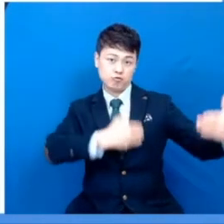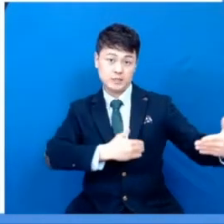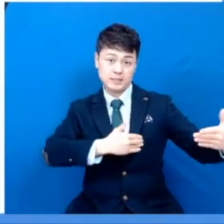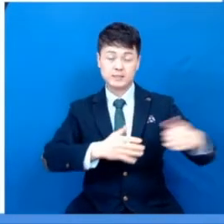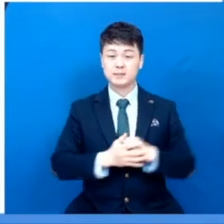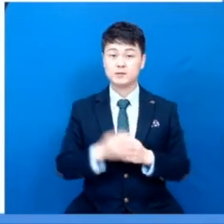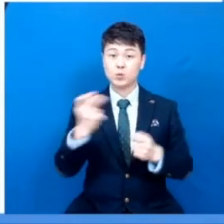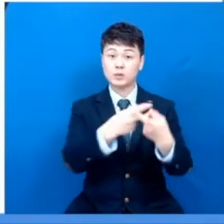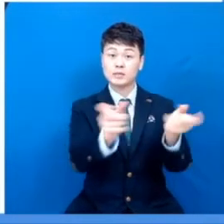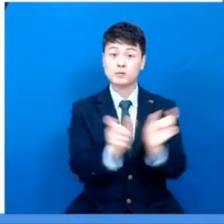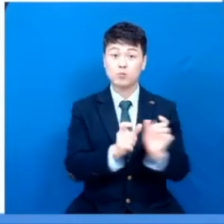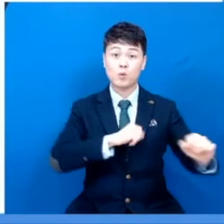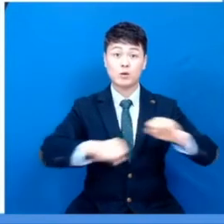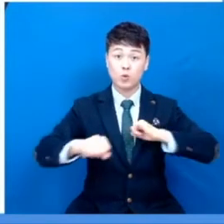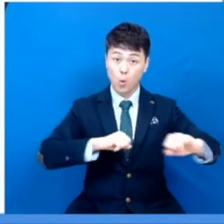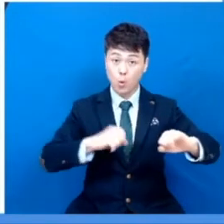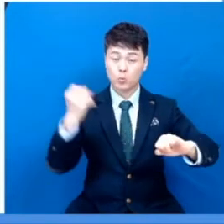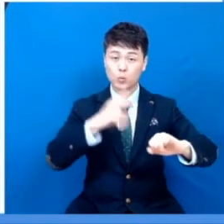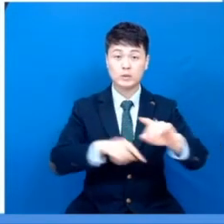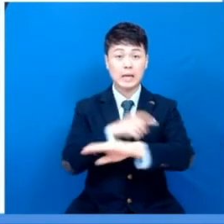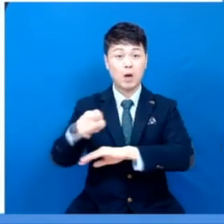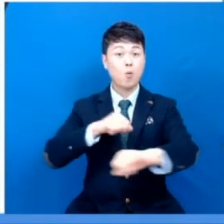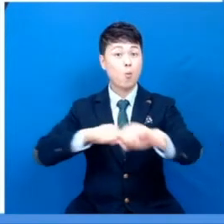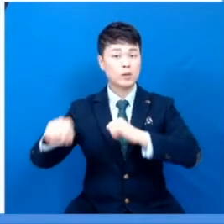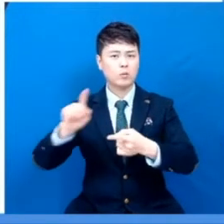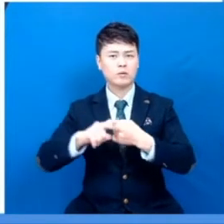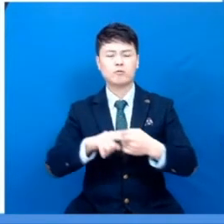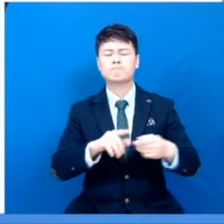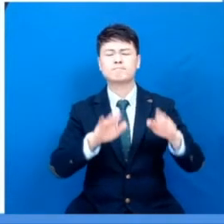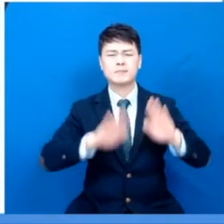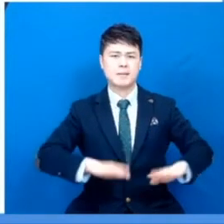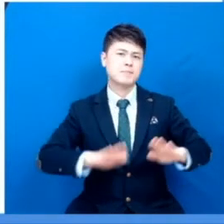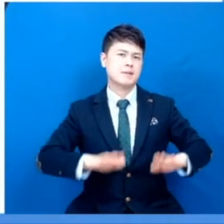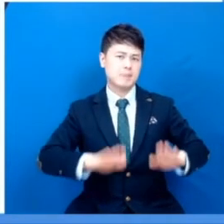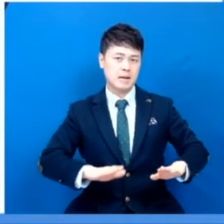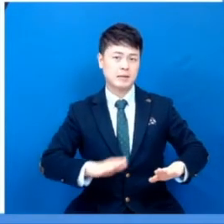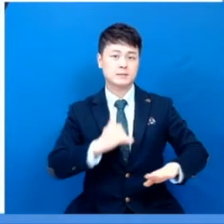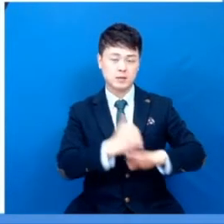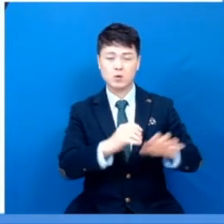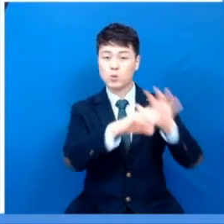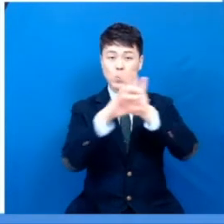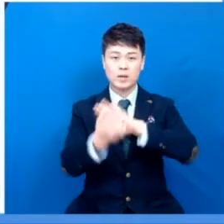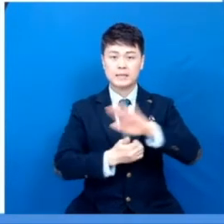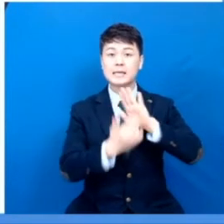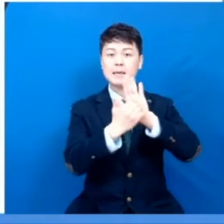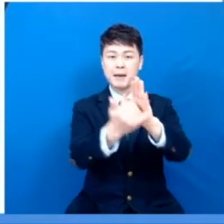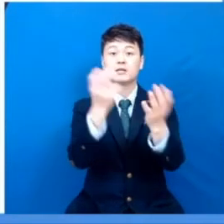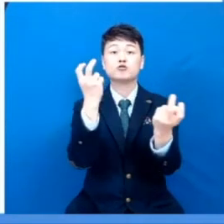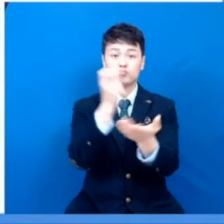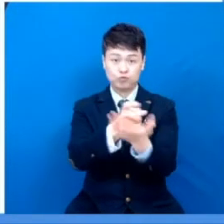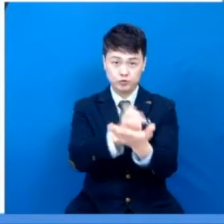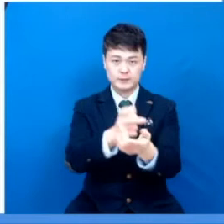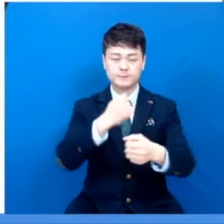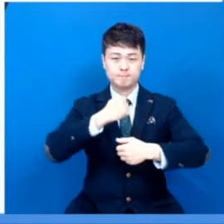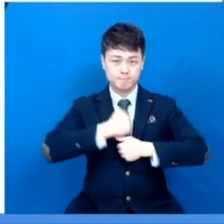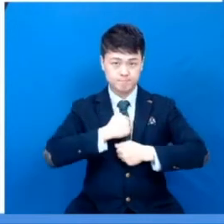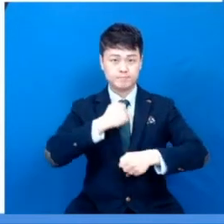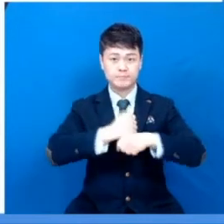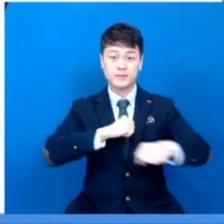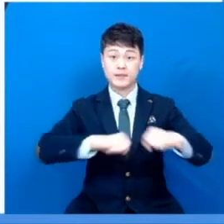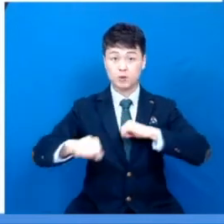그룹 활동 및 야외활동 자제 등 코로나 예방 수칙 을 마련하여 지켰습니다